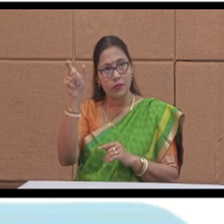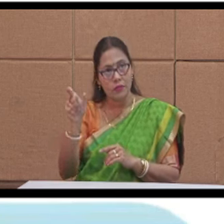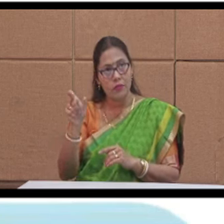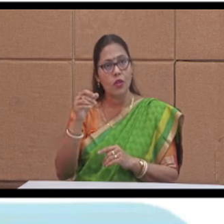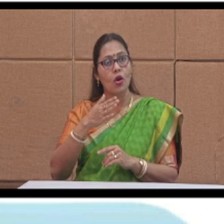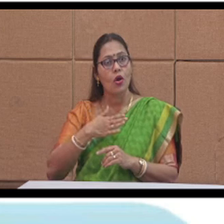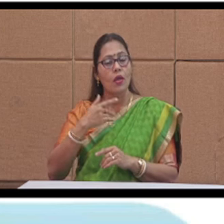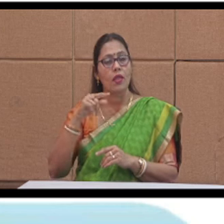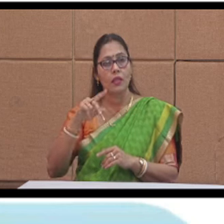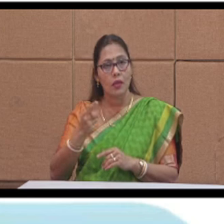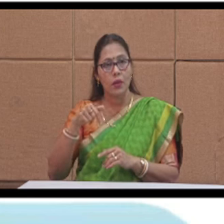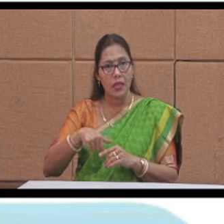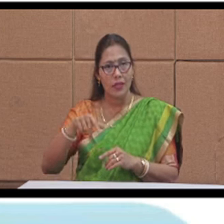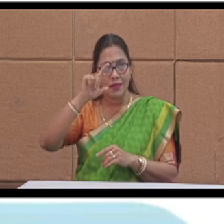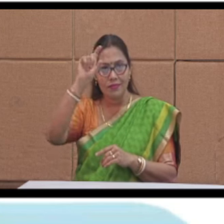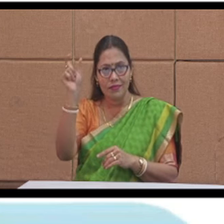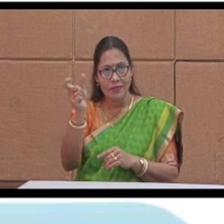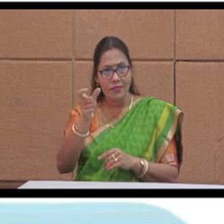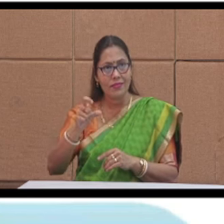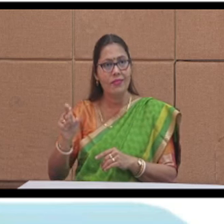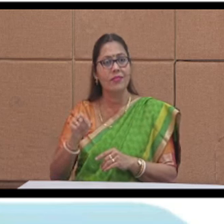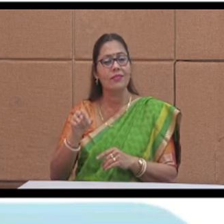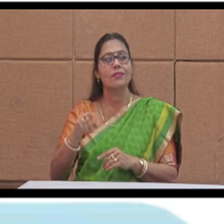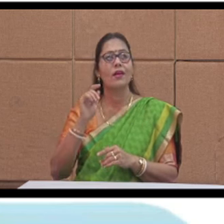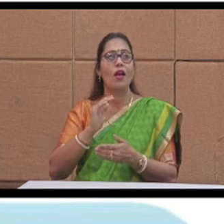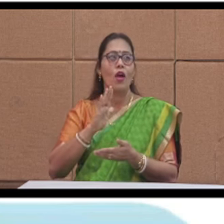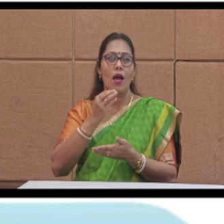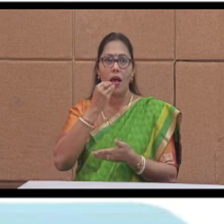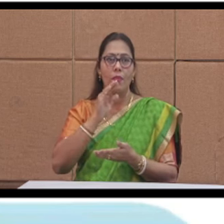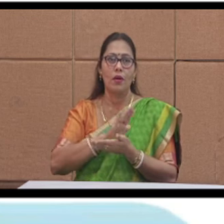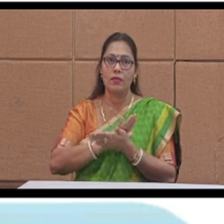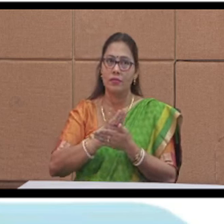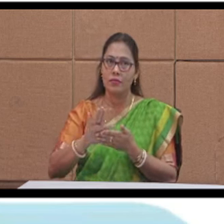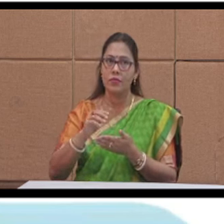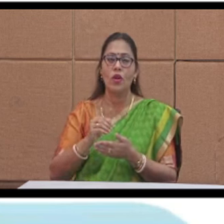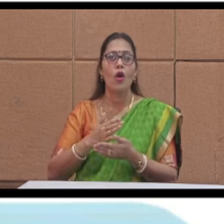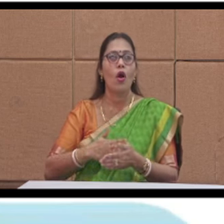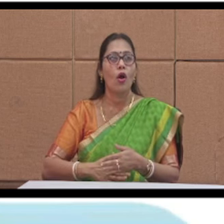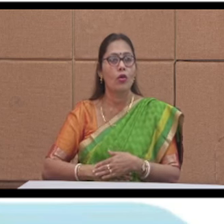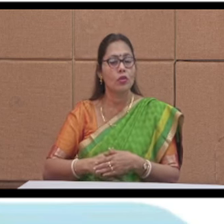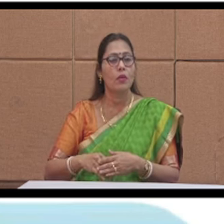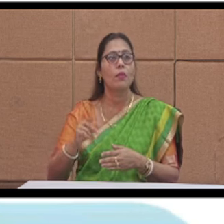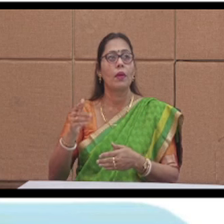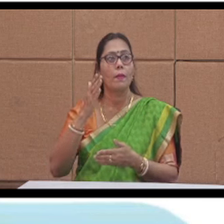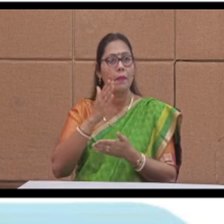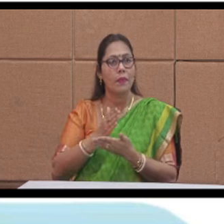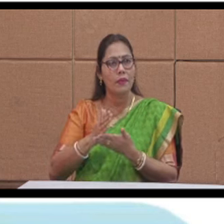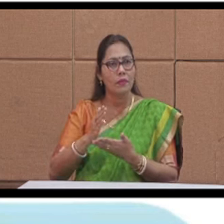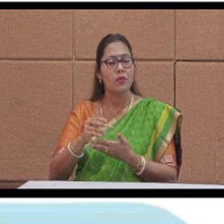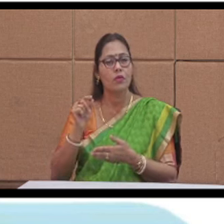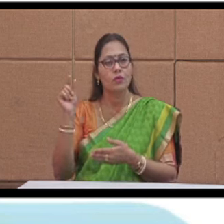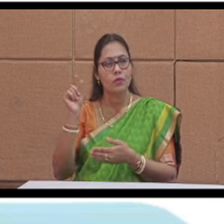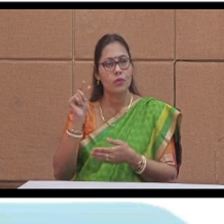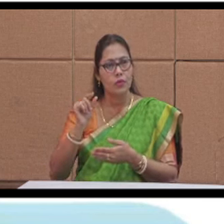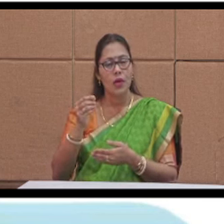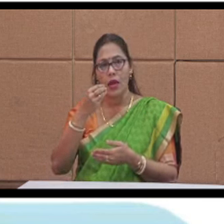মধ্যে আরেকবার দেহের নানা প্রান্তে খাদ্যনালীর মধ্যে বড় খাদ্যকে ভেঙে